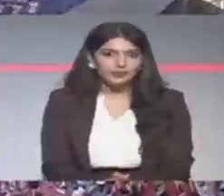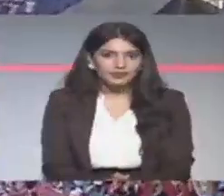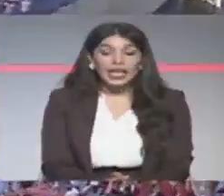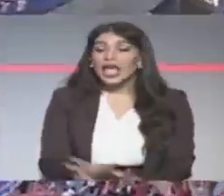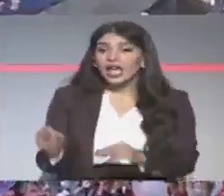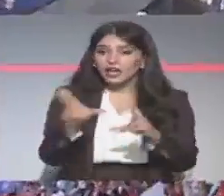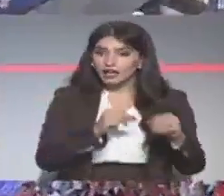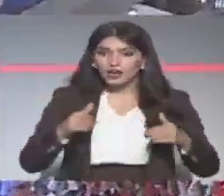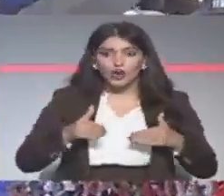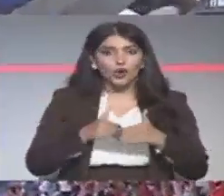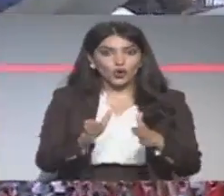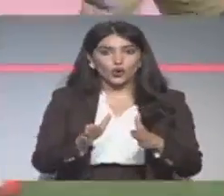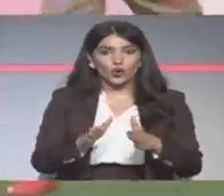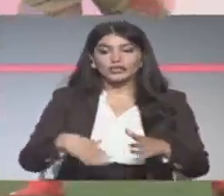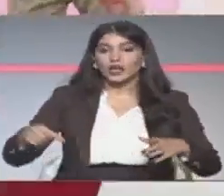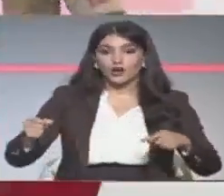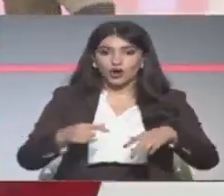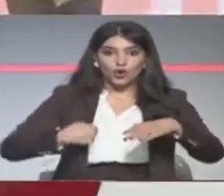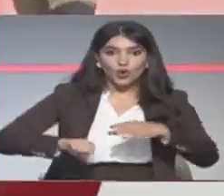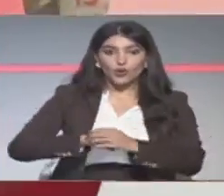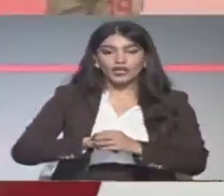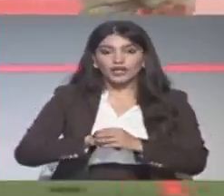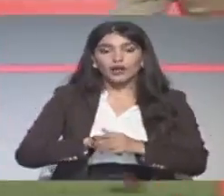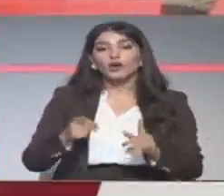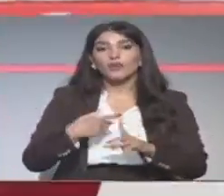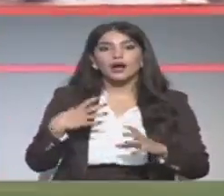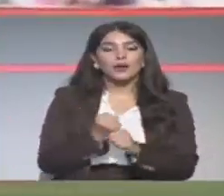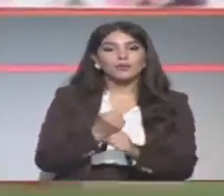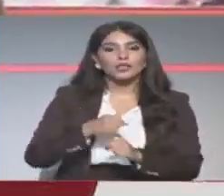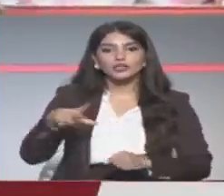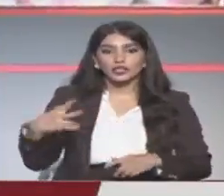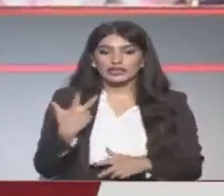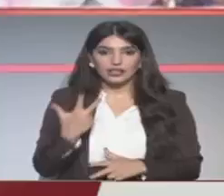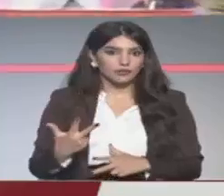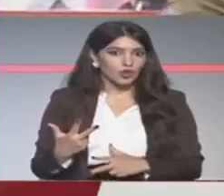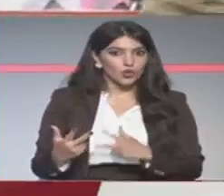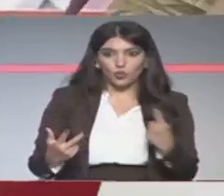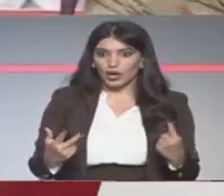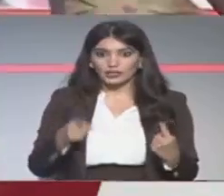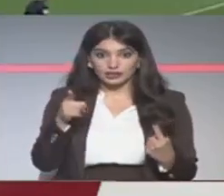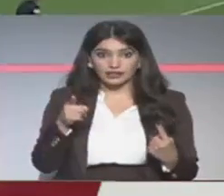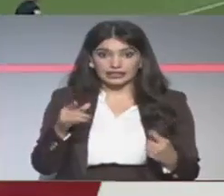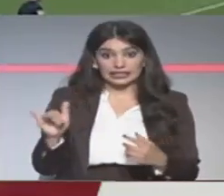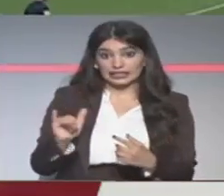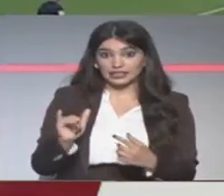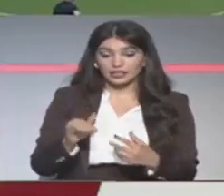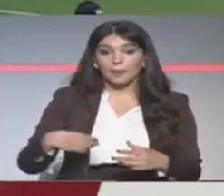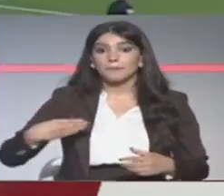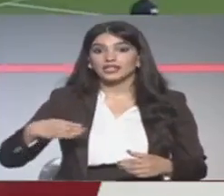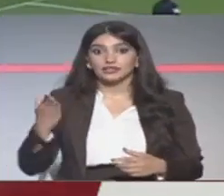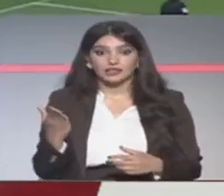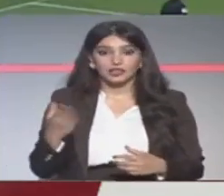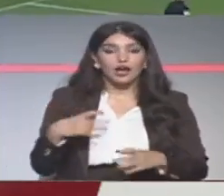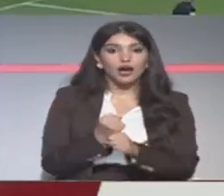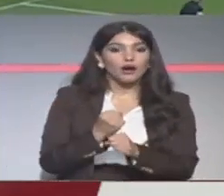من جهته افتتح لايبزيج موسمه الجديد في البوندسليغا بفوز استقر على ثلاثة أهداف مقابل هدف على حساب ضيفه ماينز.